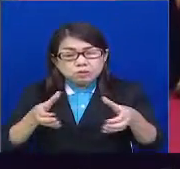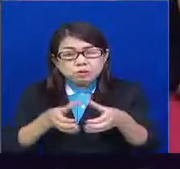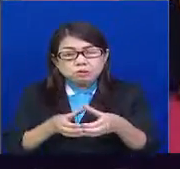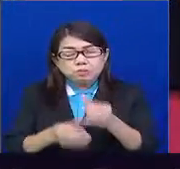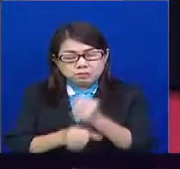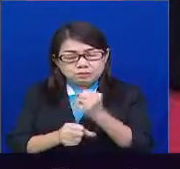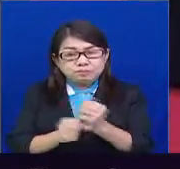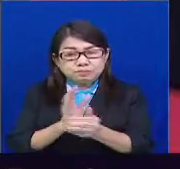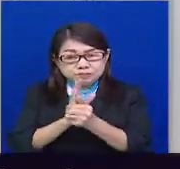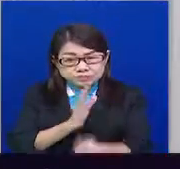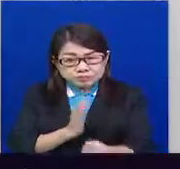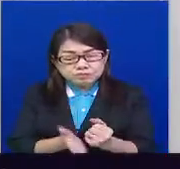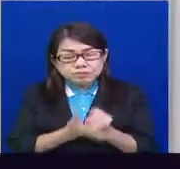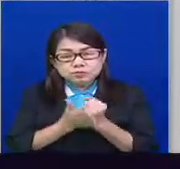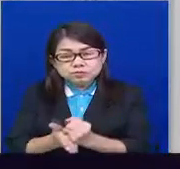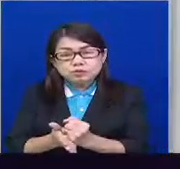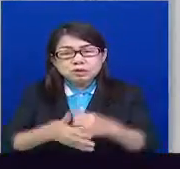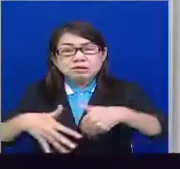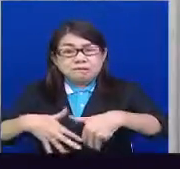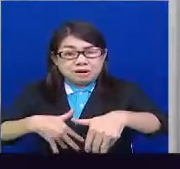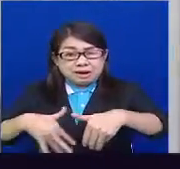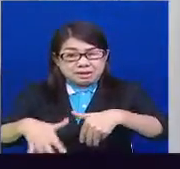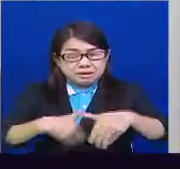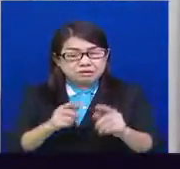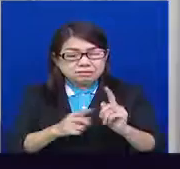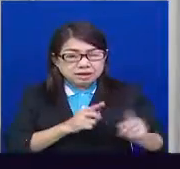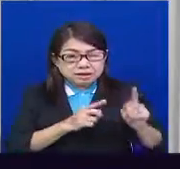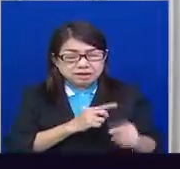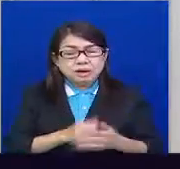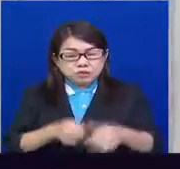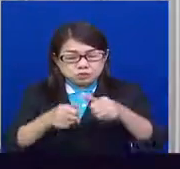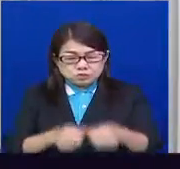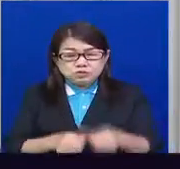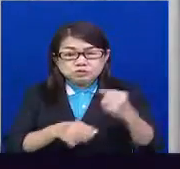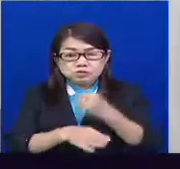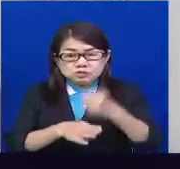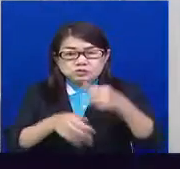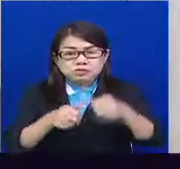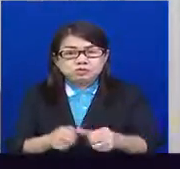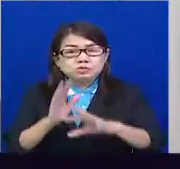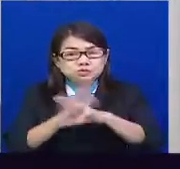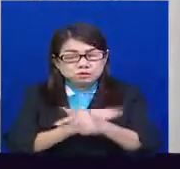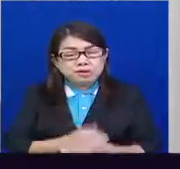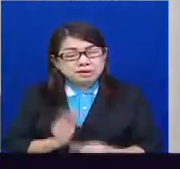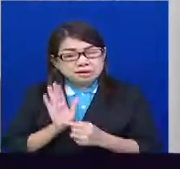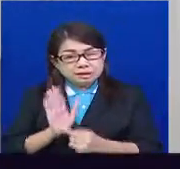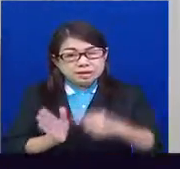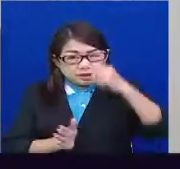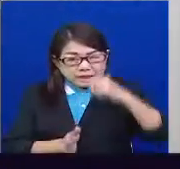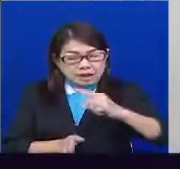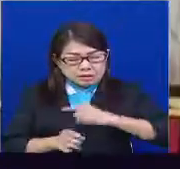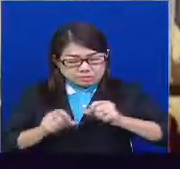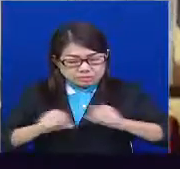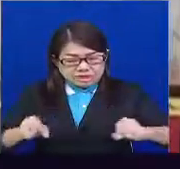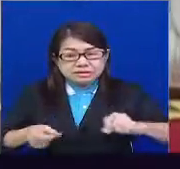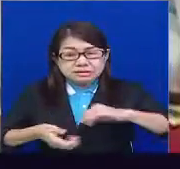ความช่วยเหลือด้านมนุษยธรรมและการบรรเทาภัยพิบัติในจังหวัดชลบุรีจึงเสนอให้ไทยพิจารณาทำบันทึกความร่วมมือทั้ง